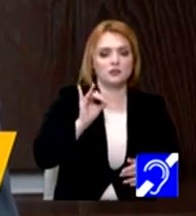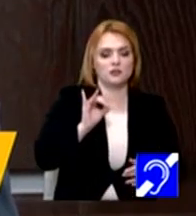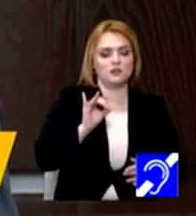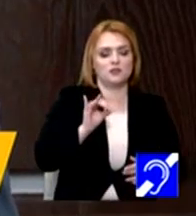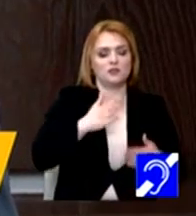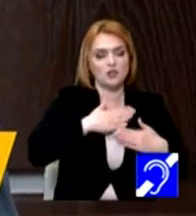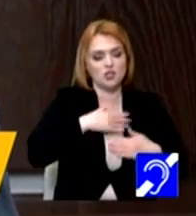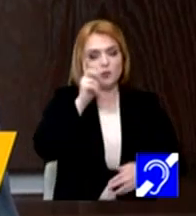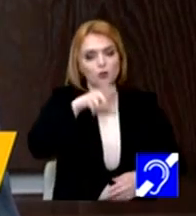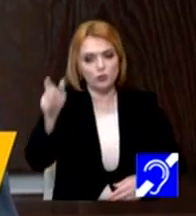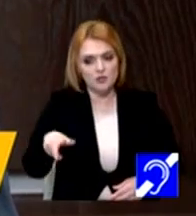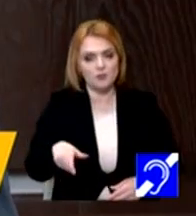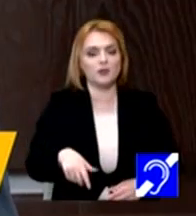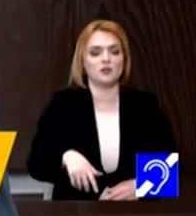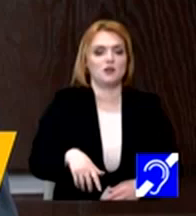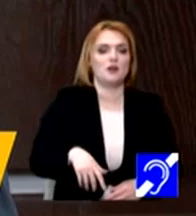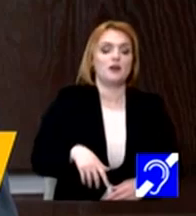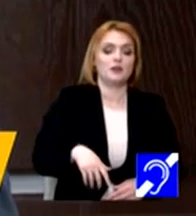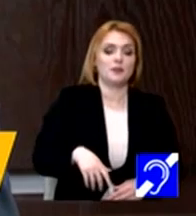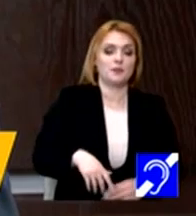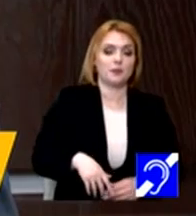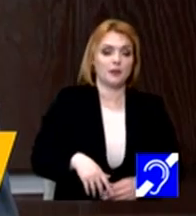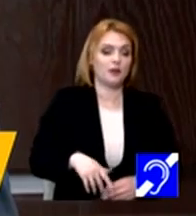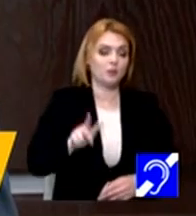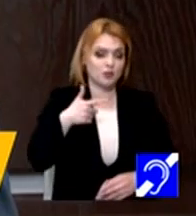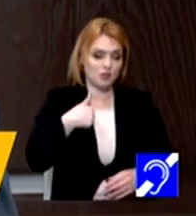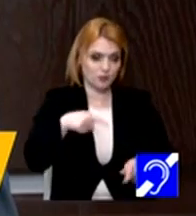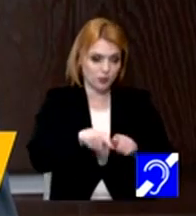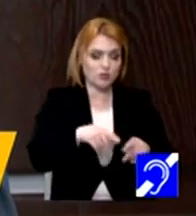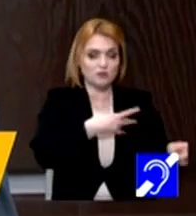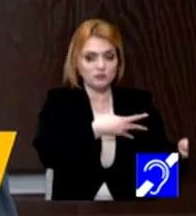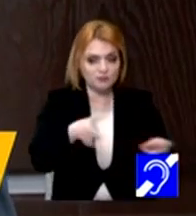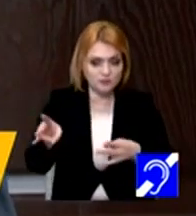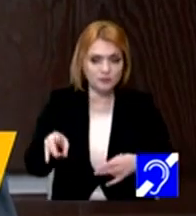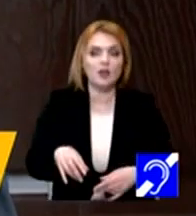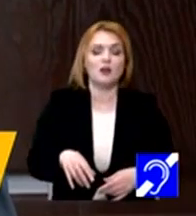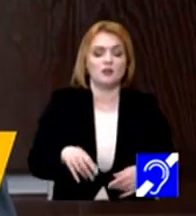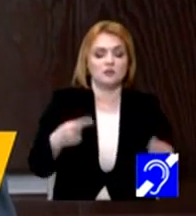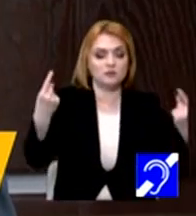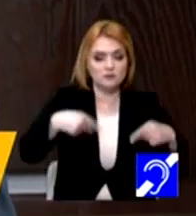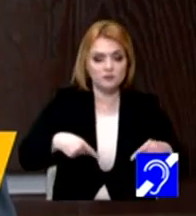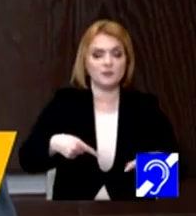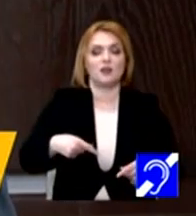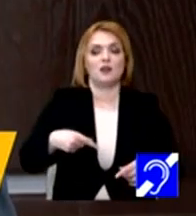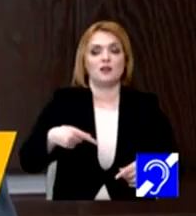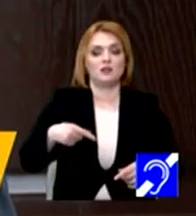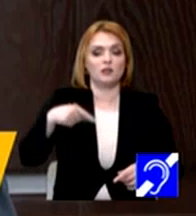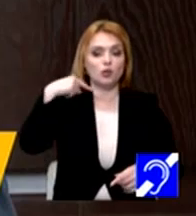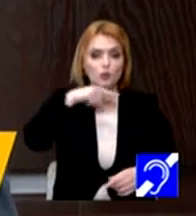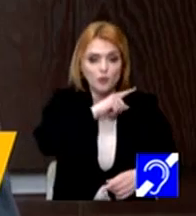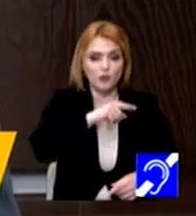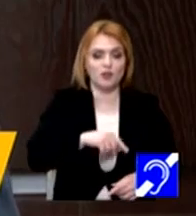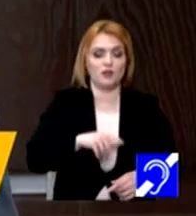limităm impactul negativ major al acestui război asupra economiei noastre, asupra societății noastre, asupra prețurilor la